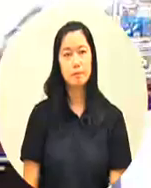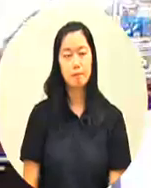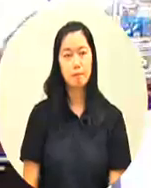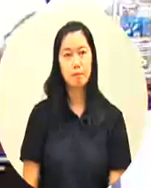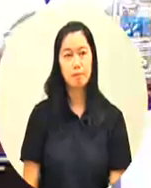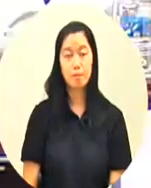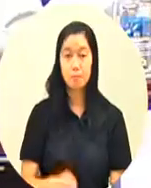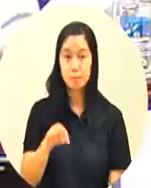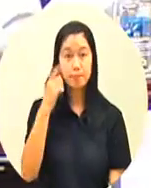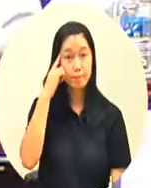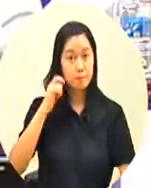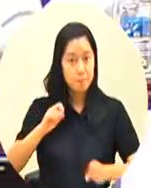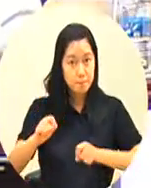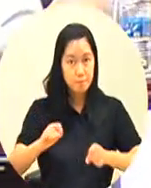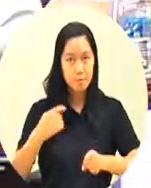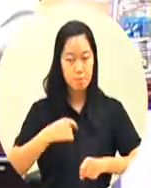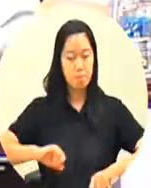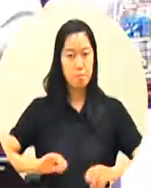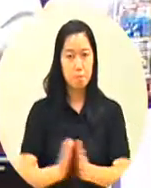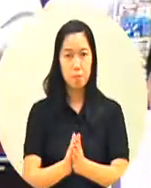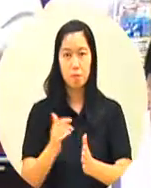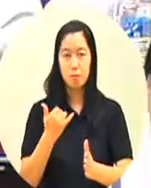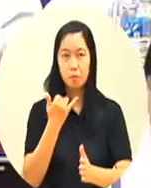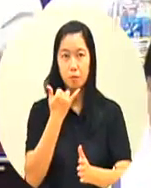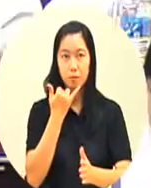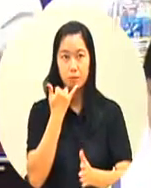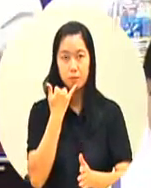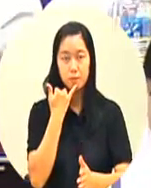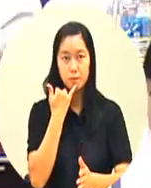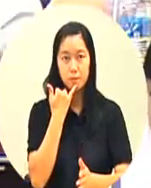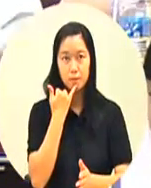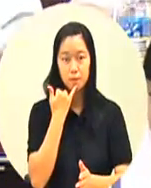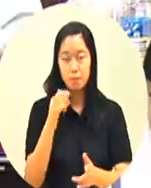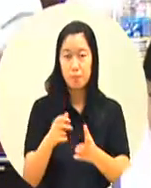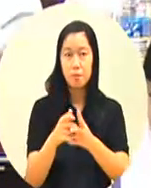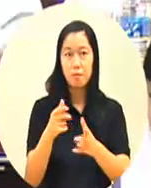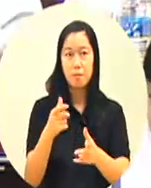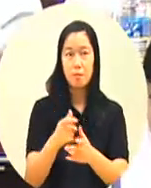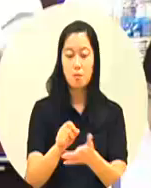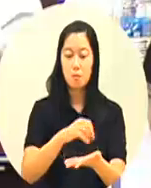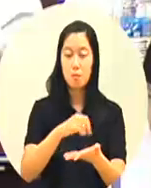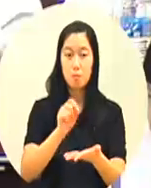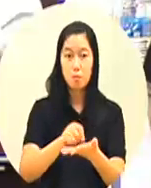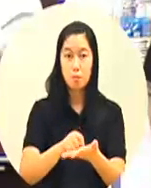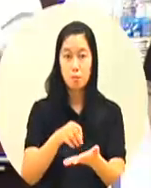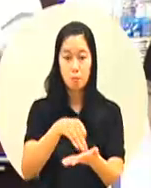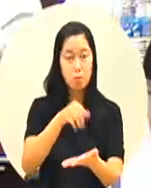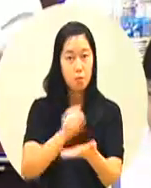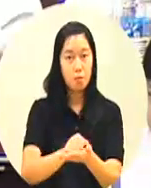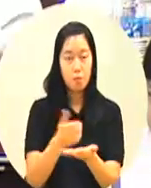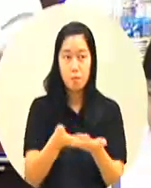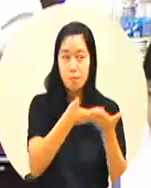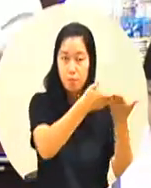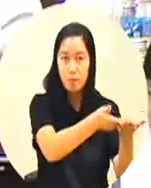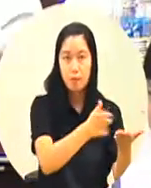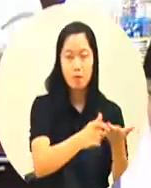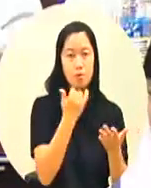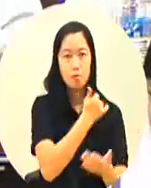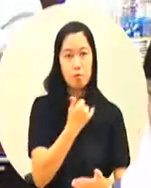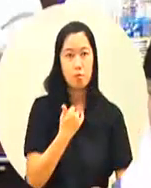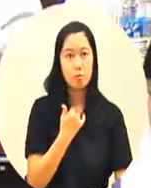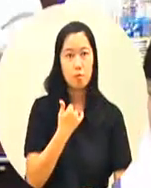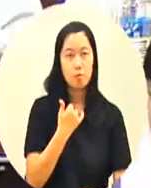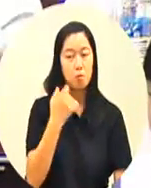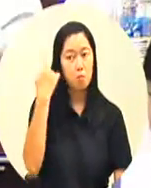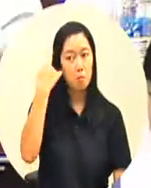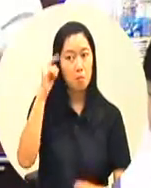这个措施我们马上会来啊，签报四五合格，我相信说不定下午或者明天